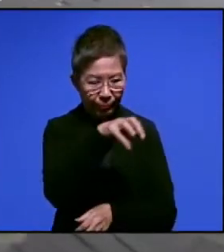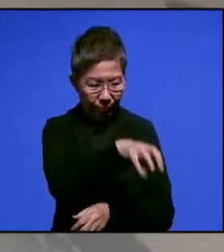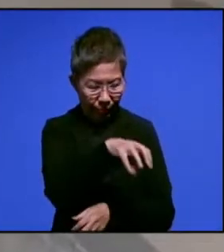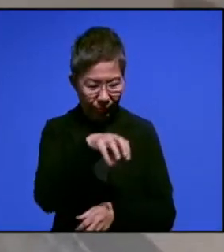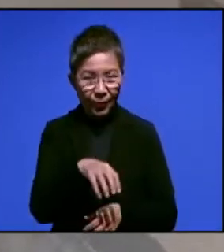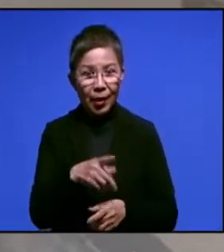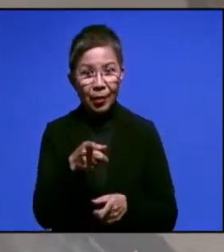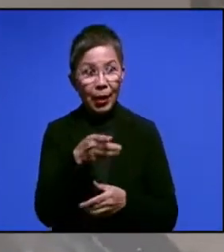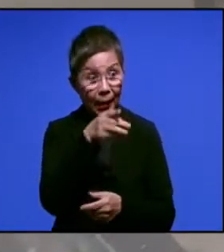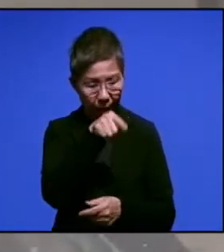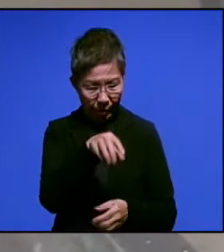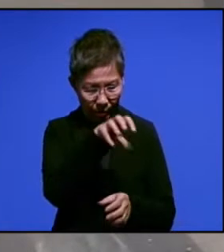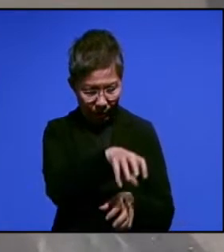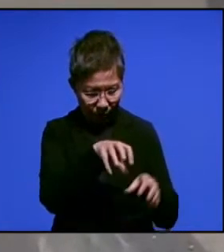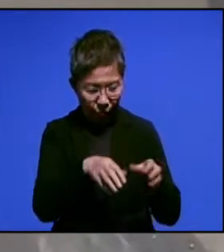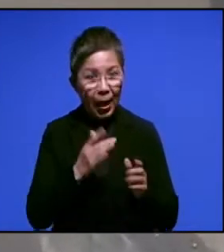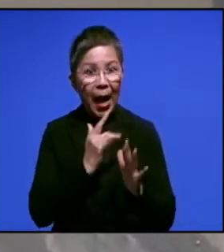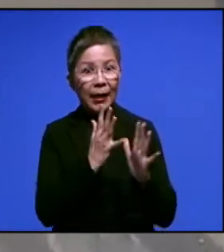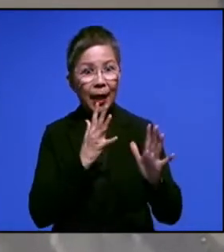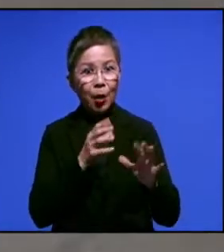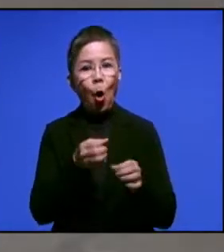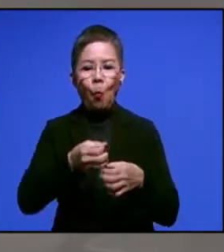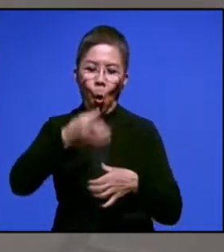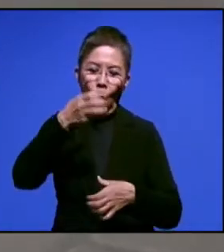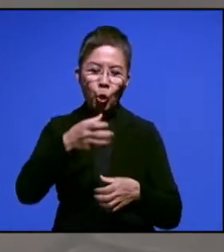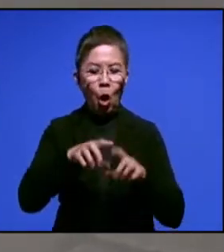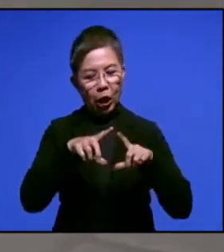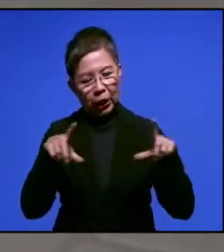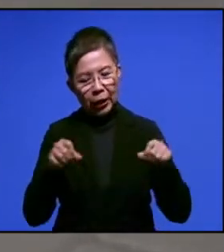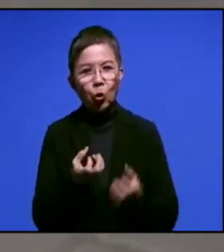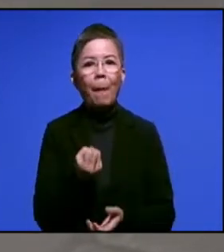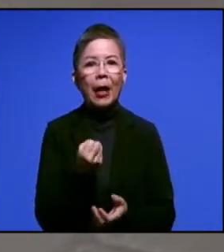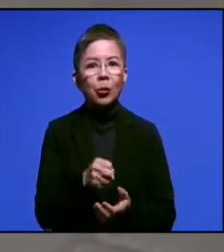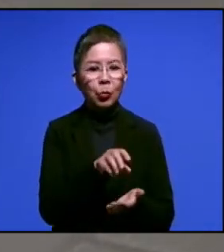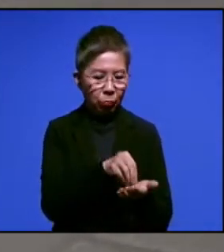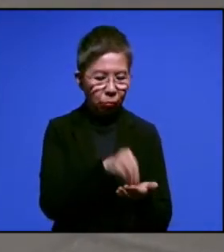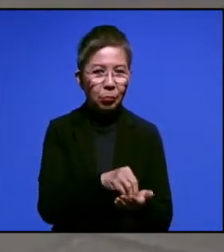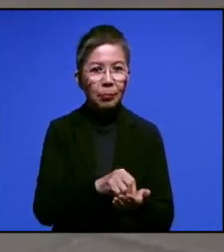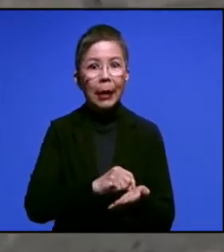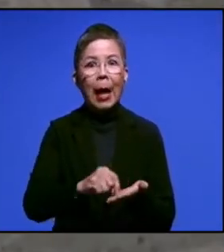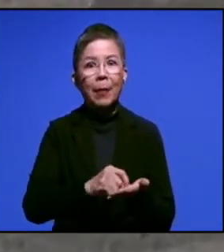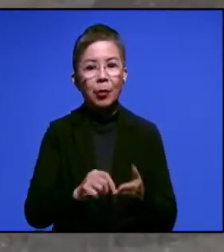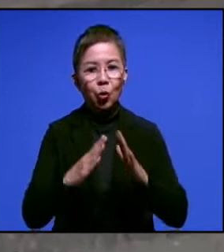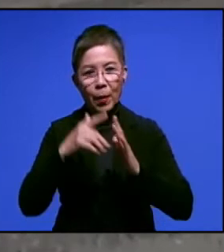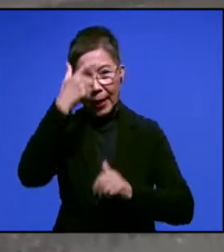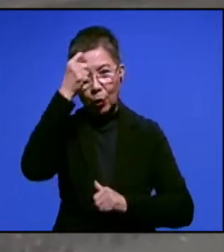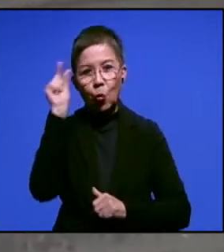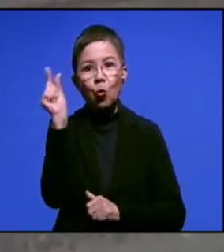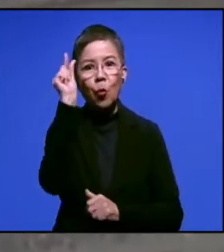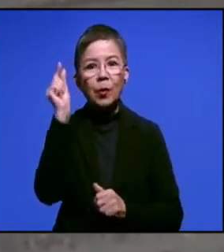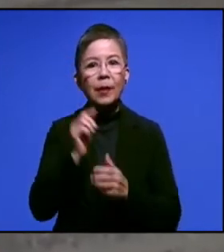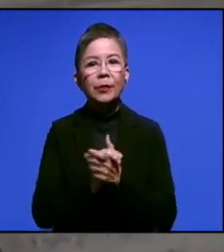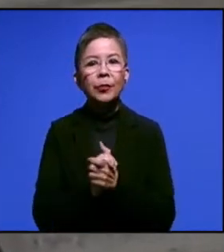Hai jangan kaget jika anda menemui jalur antrian botol kertas dan batu-batuan seperti ini di halaman rumah sakit umum daerah